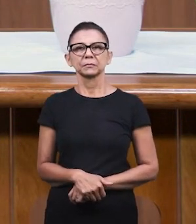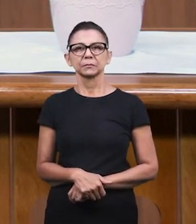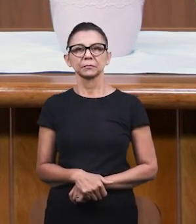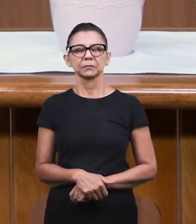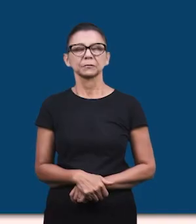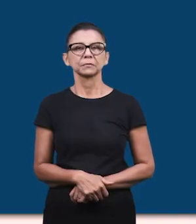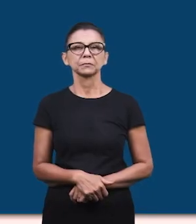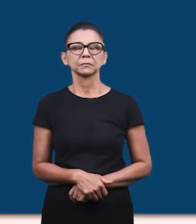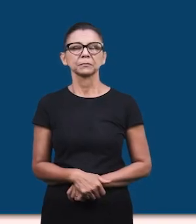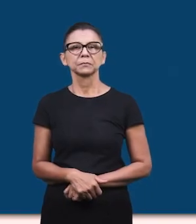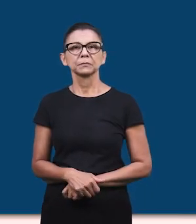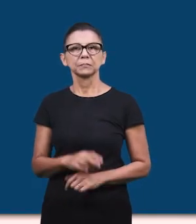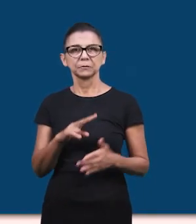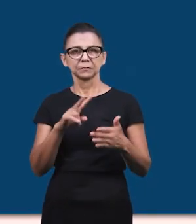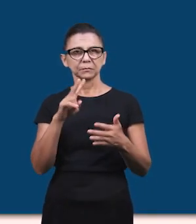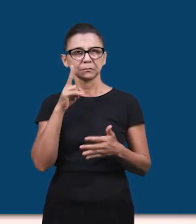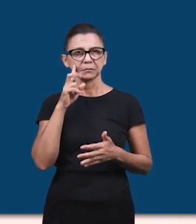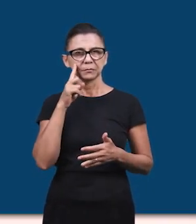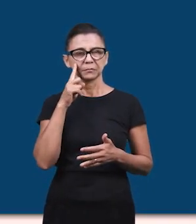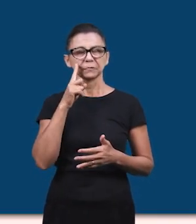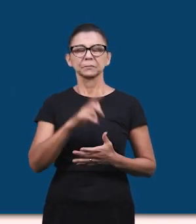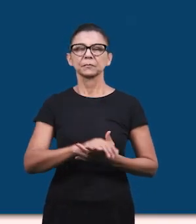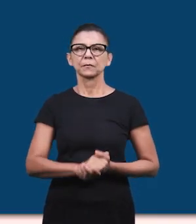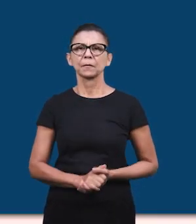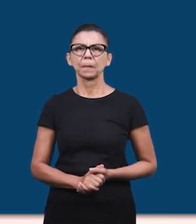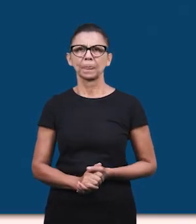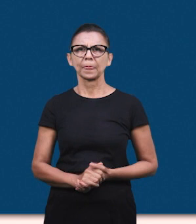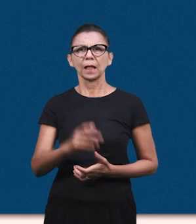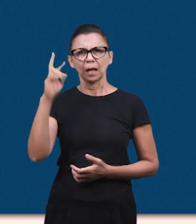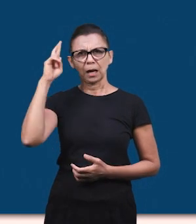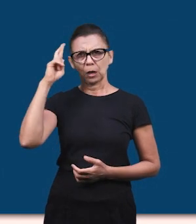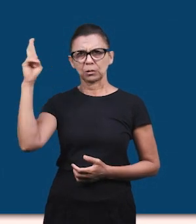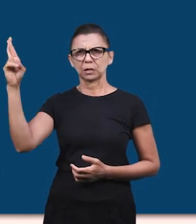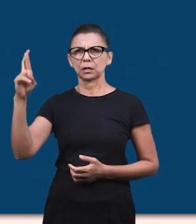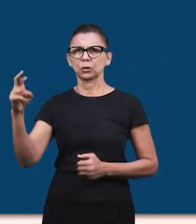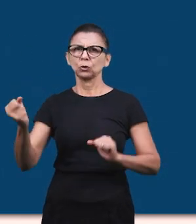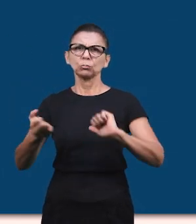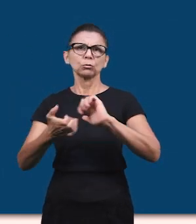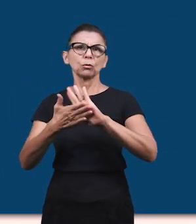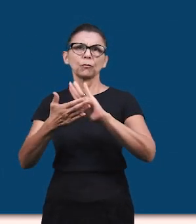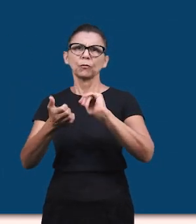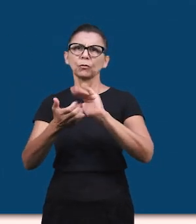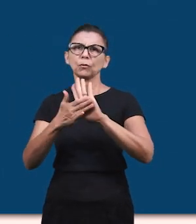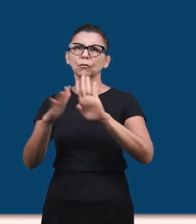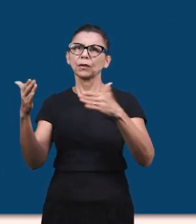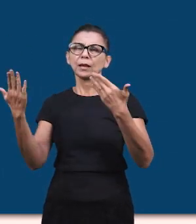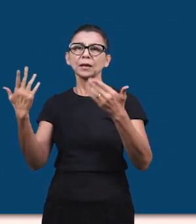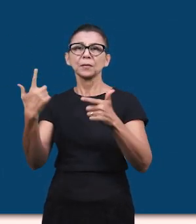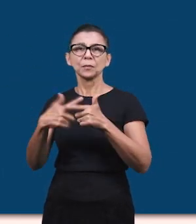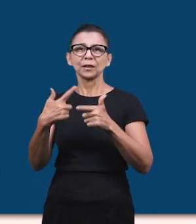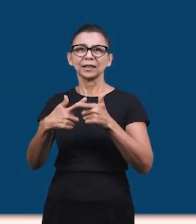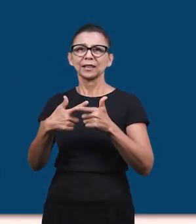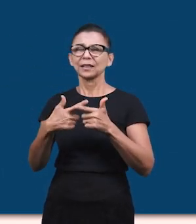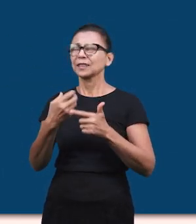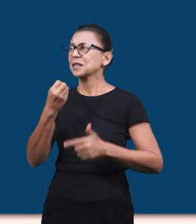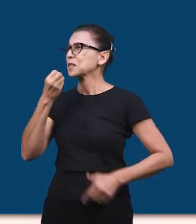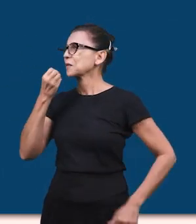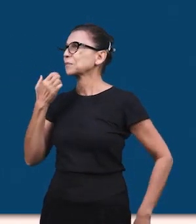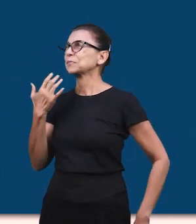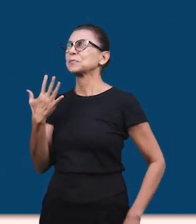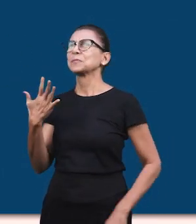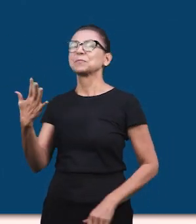Псалом 106, стихи с 1. Славьте Господа, ибо Он благ, ибо